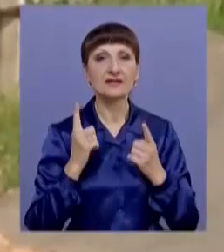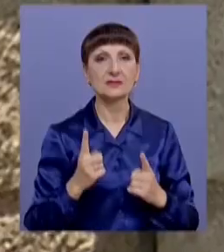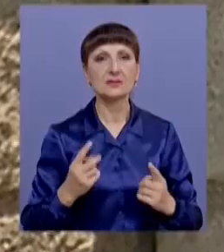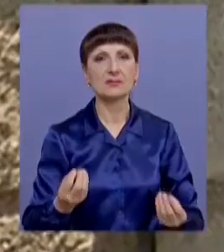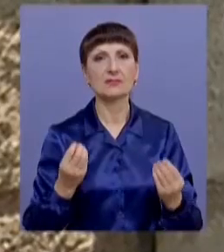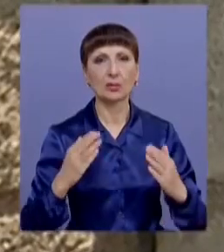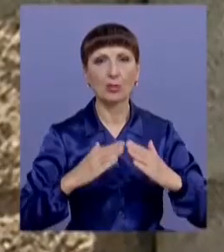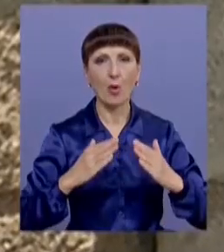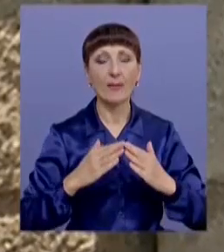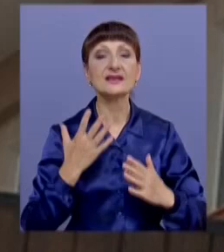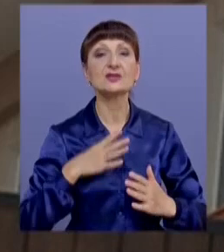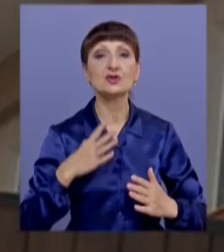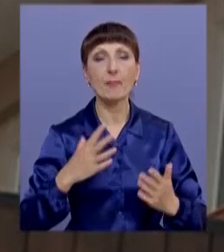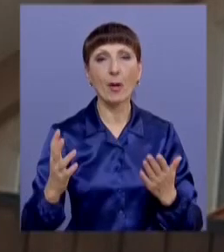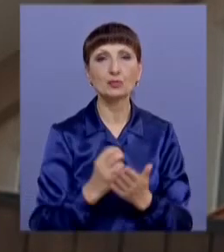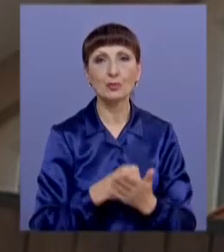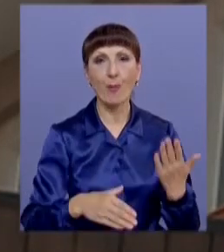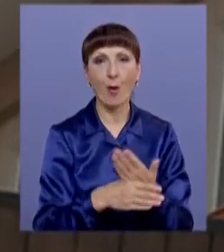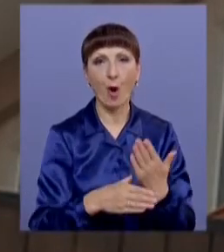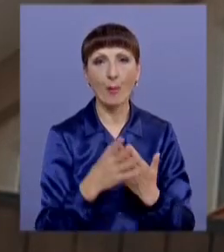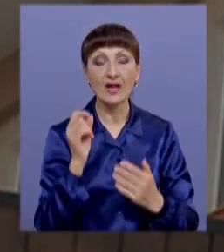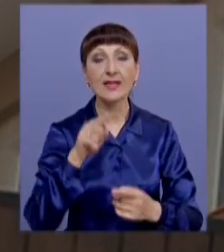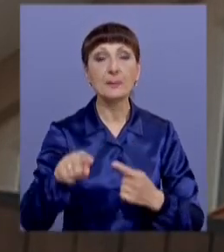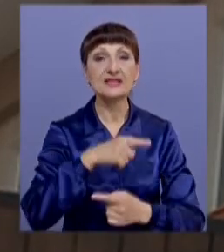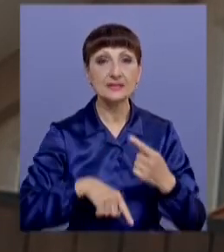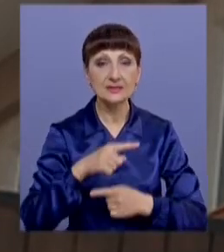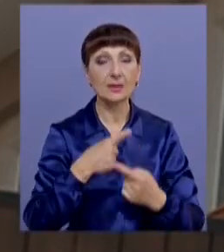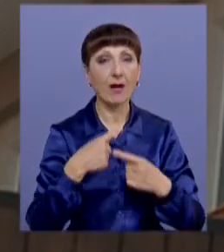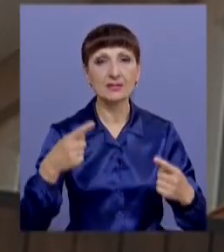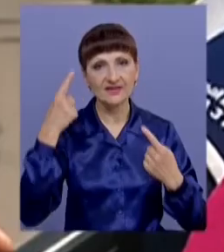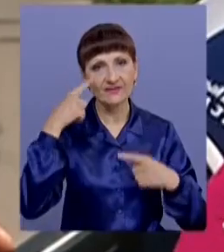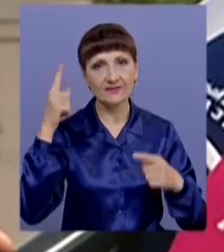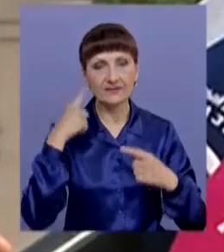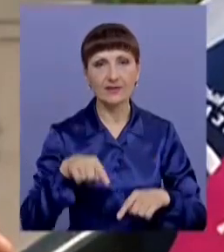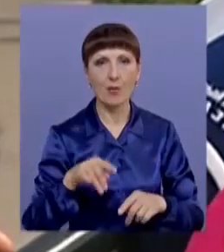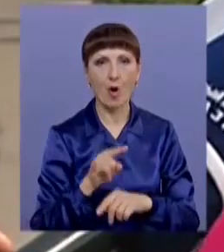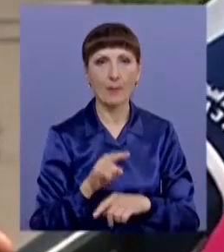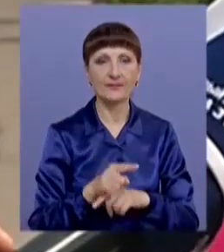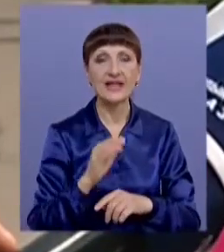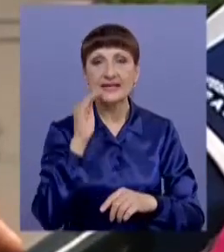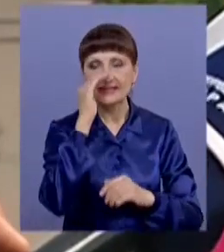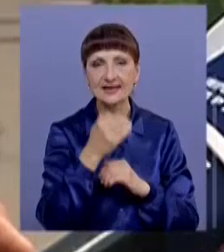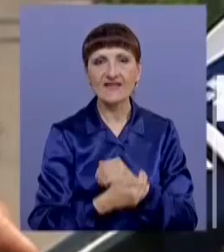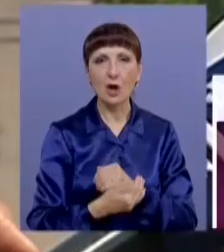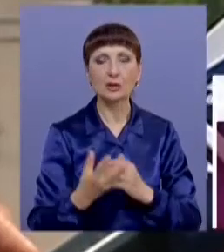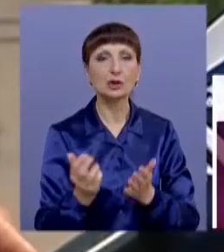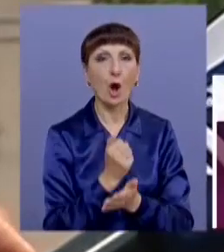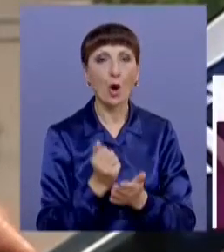хоромы. Цель – получить АСП. Бизнесмены тоже прибегают к различным аферам. Скрывают доходы, допустим, если это